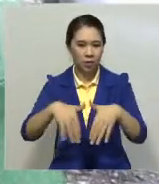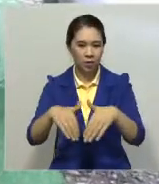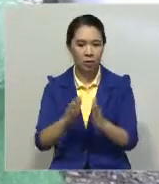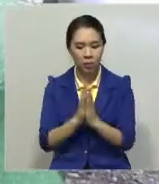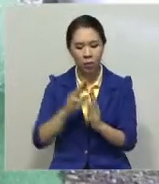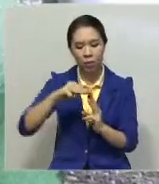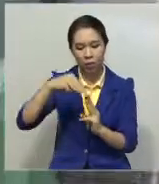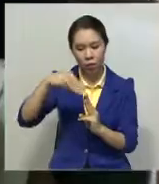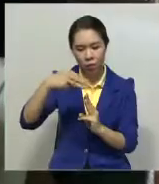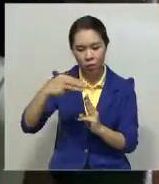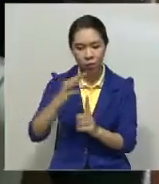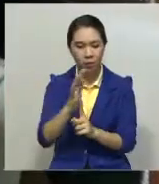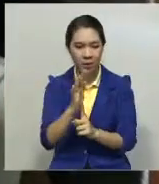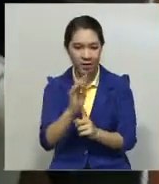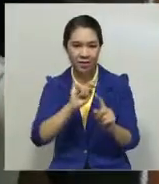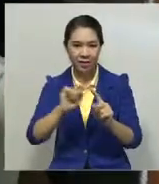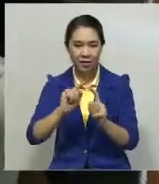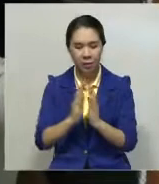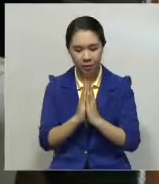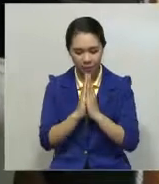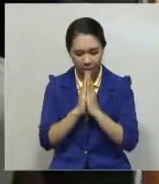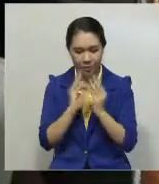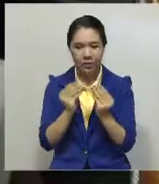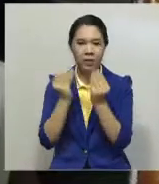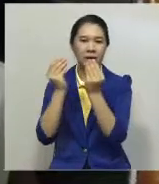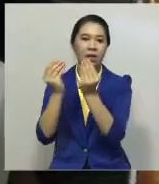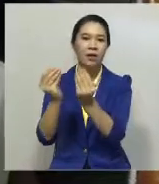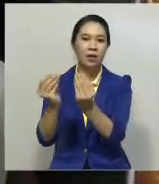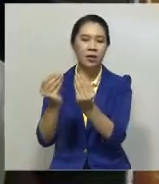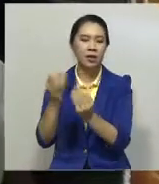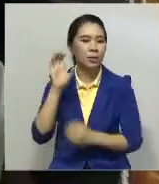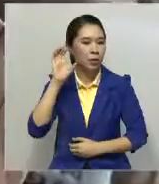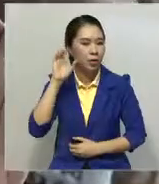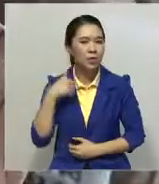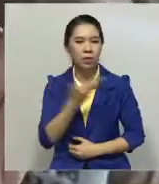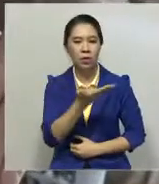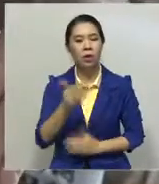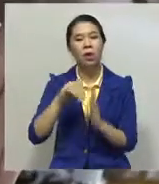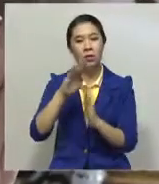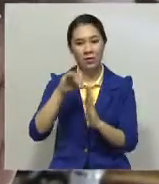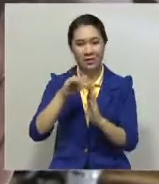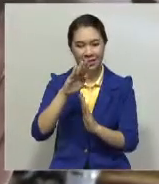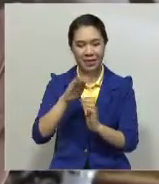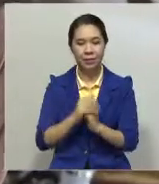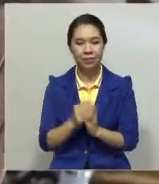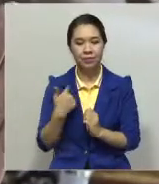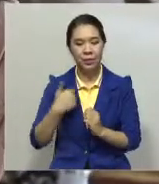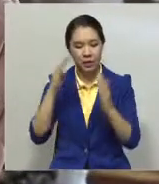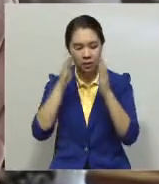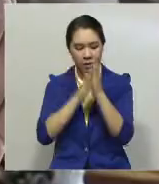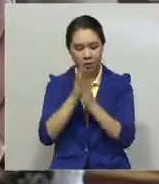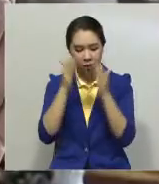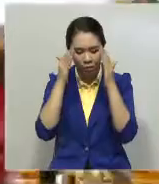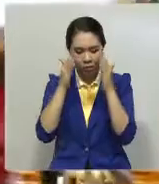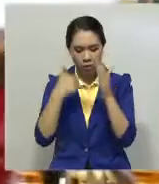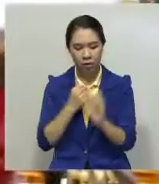ไปไหว้ขอขมาสิ่งศักดิ์สิทธิ์และอุทิศส่วนกุศลให้กับจ่าแซมตามความเชื่อของชาวเหนือซึ่งทุกคนต่างตั้งใจมาร่วมใน